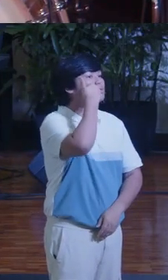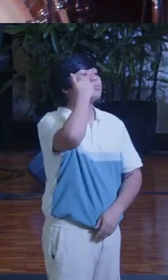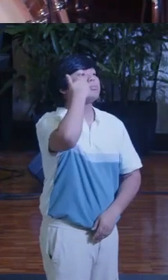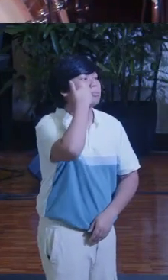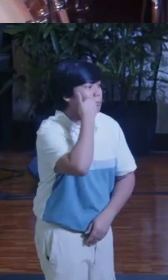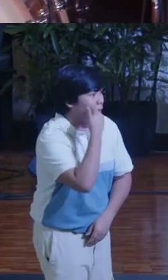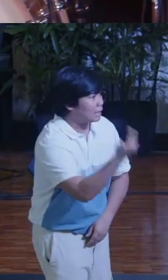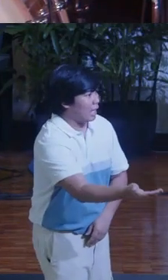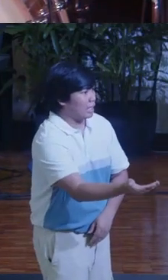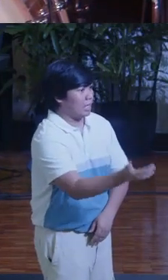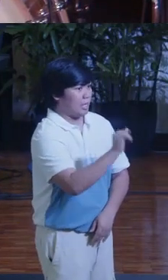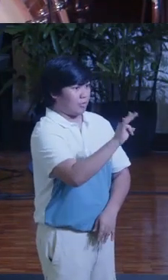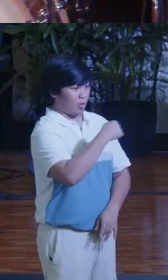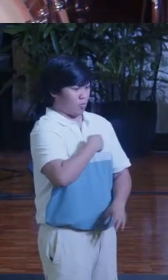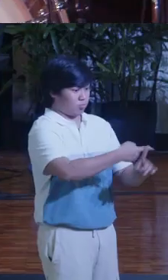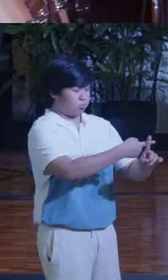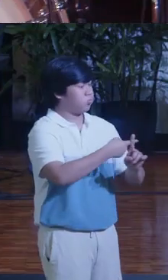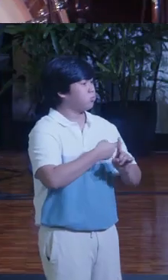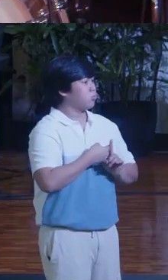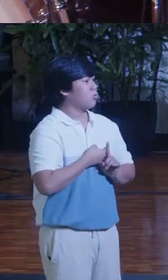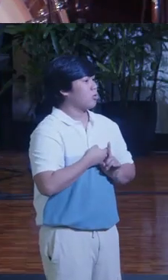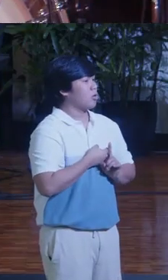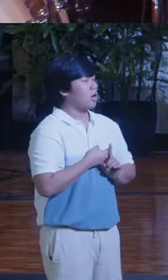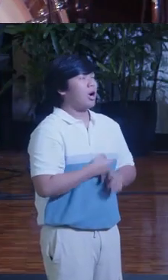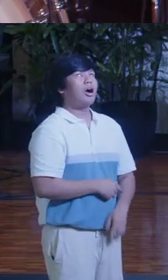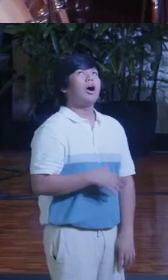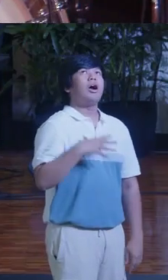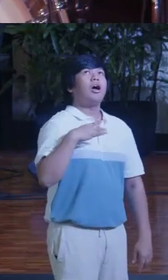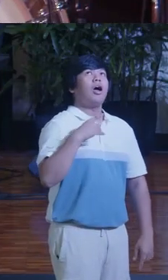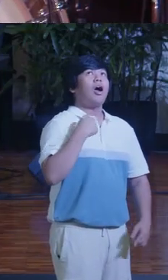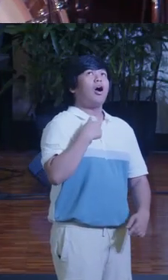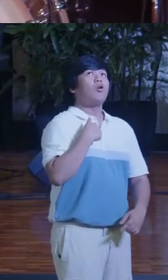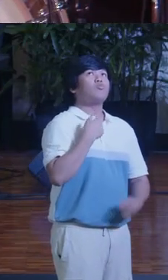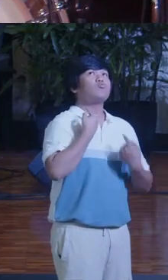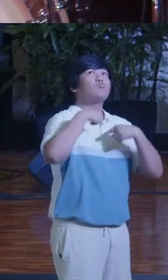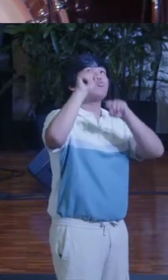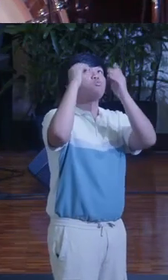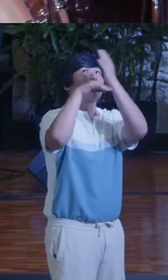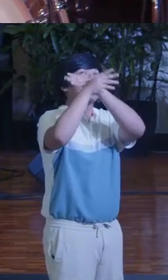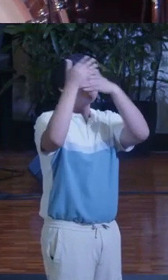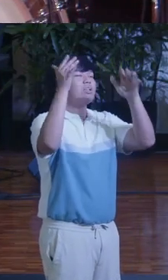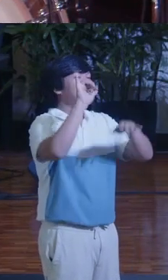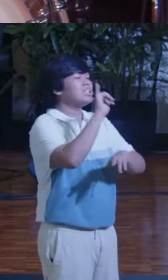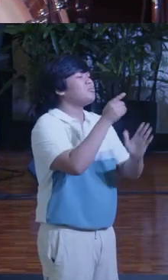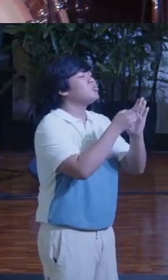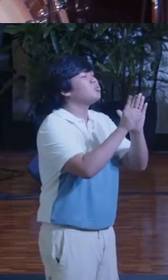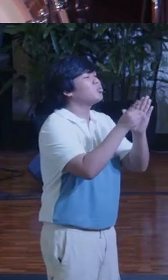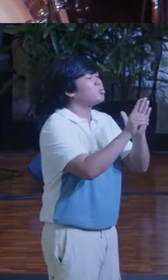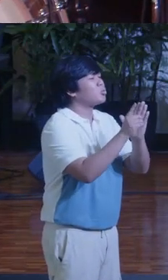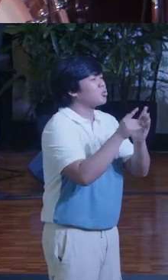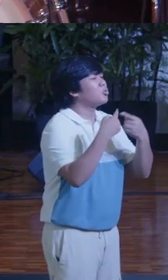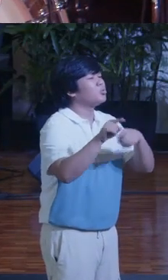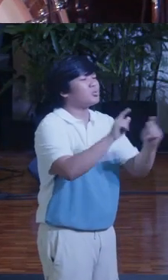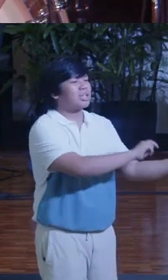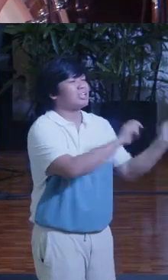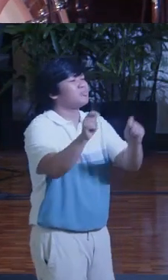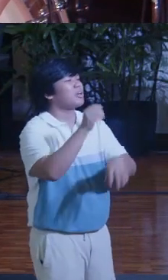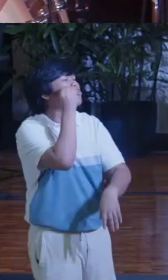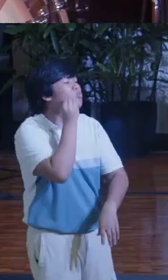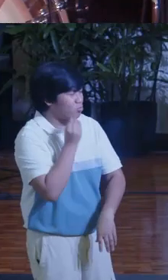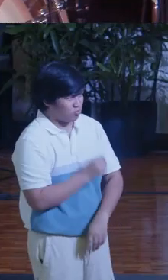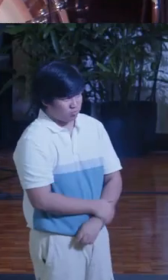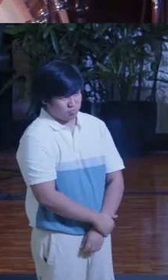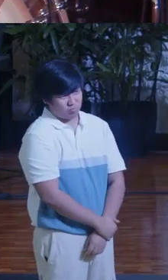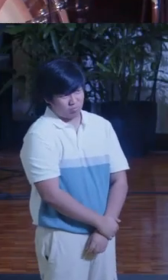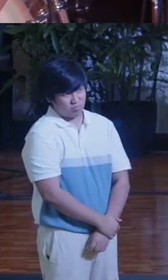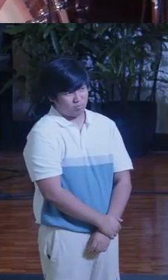isang kay Kristo Jesus ay parang pagpasok lamang sa isang pintuan na ang kabila ay